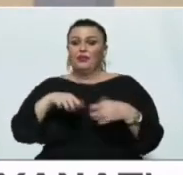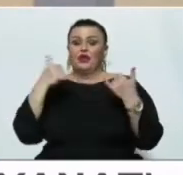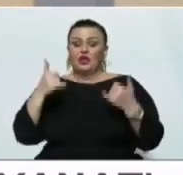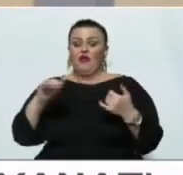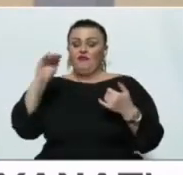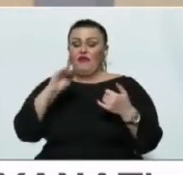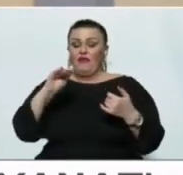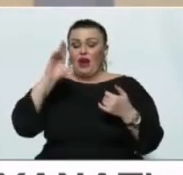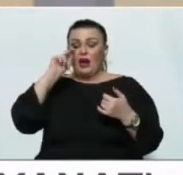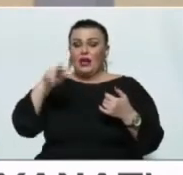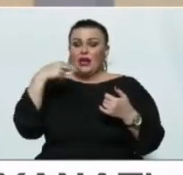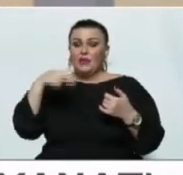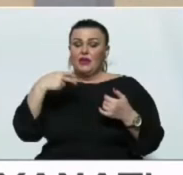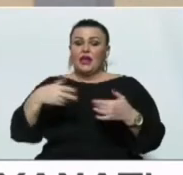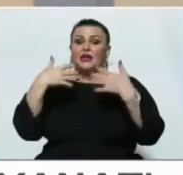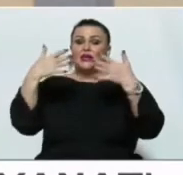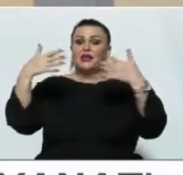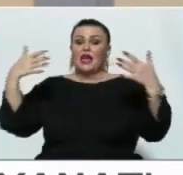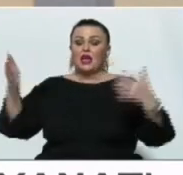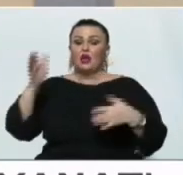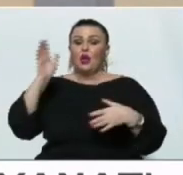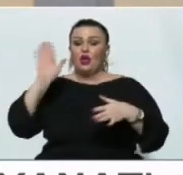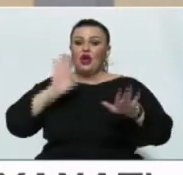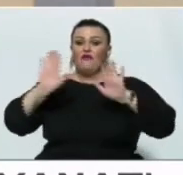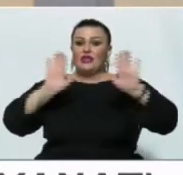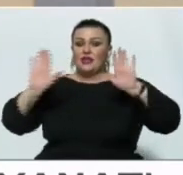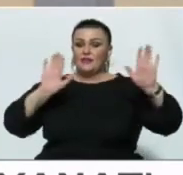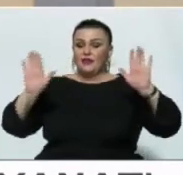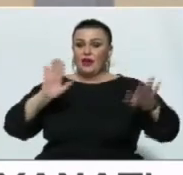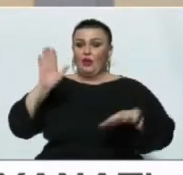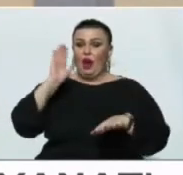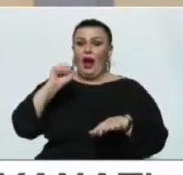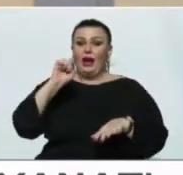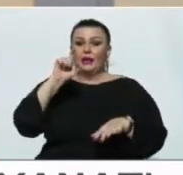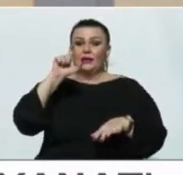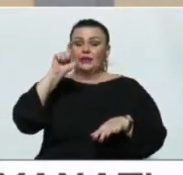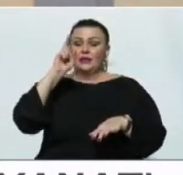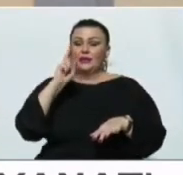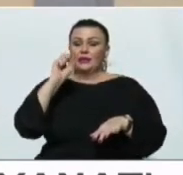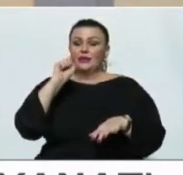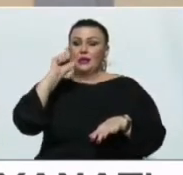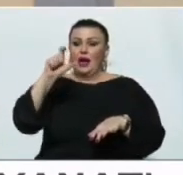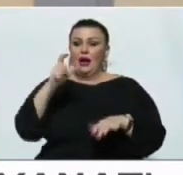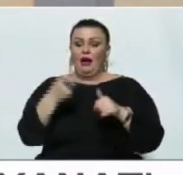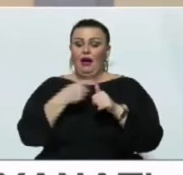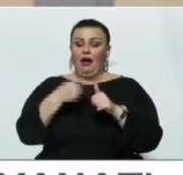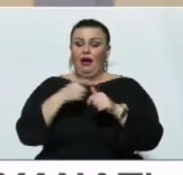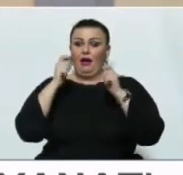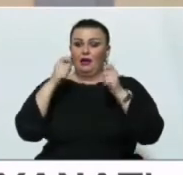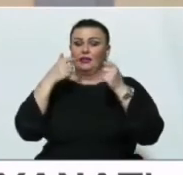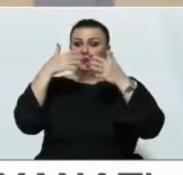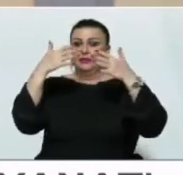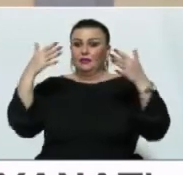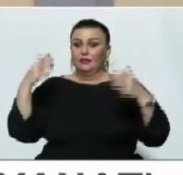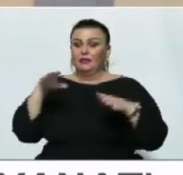fevral ayının 20-sində sərgi keçirilir. Sərgini də öz qondarma Arsaq adıyla adlandırıb belə bir sərgi